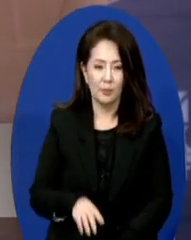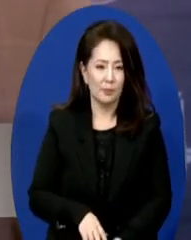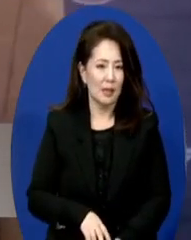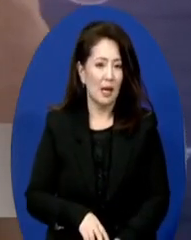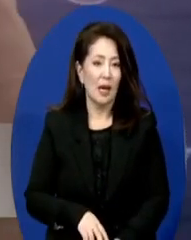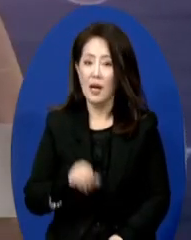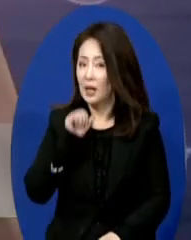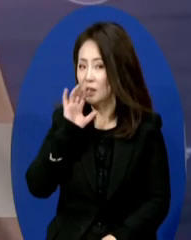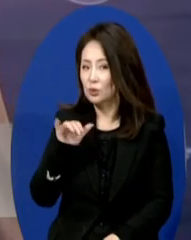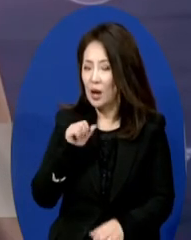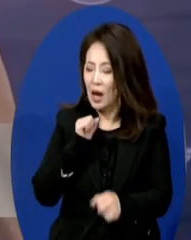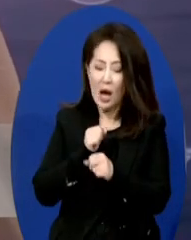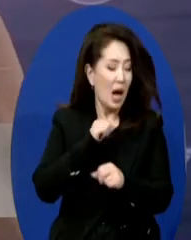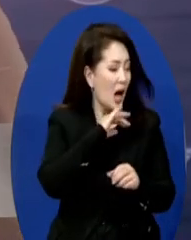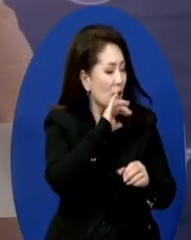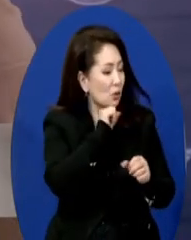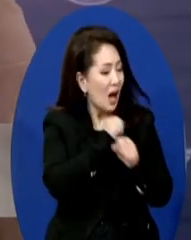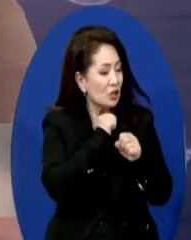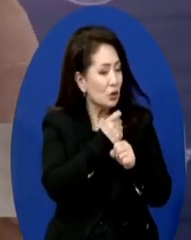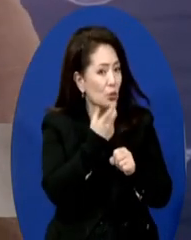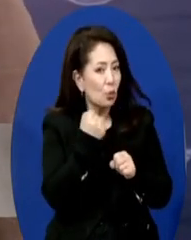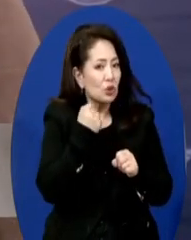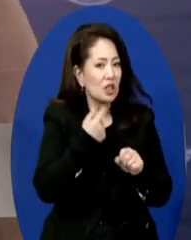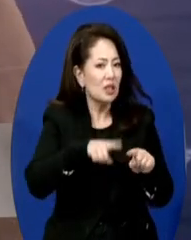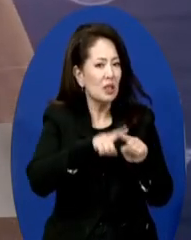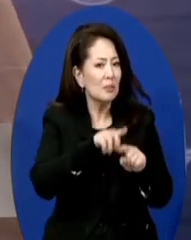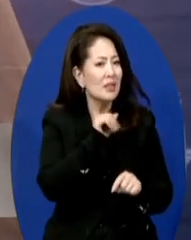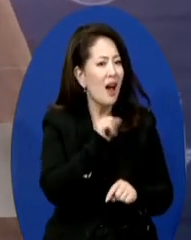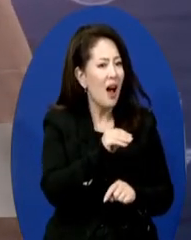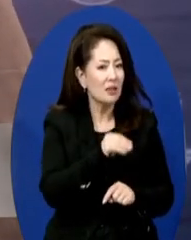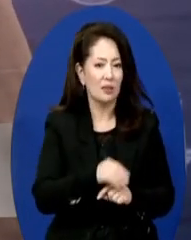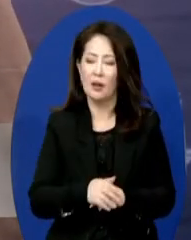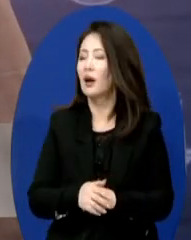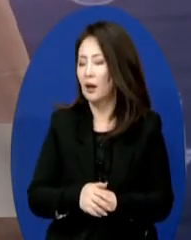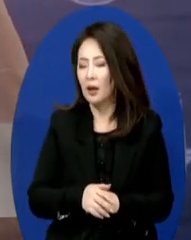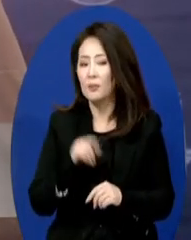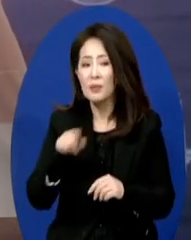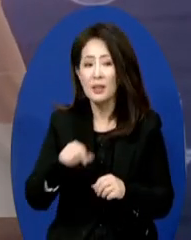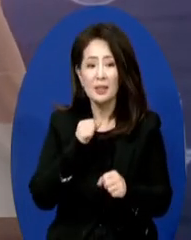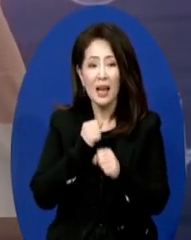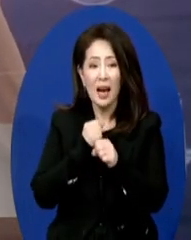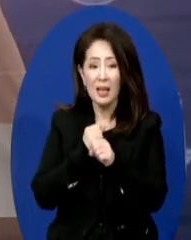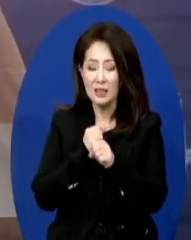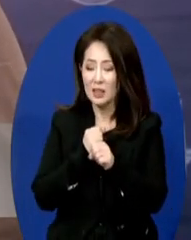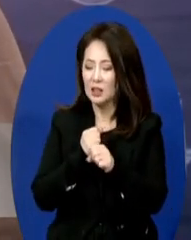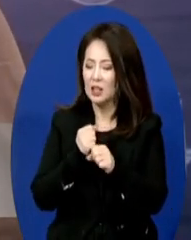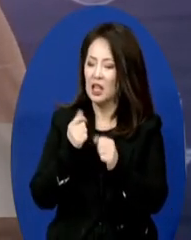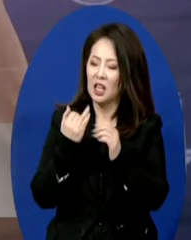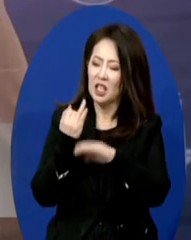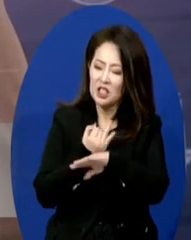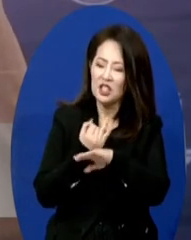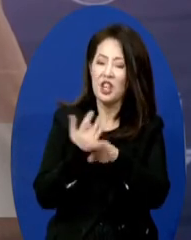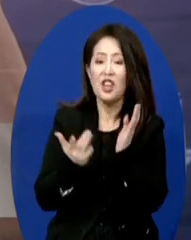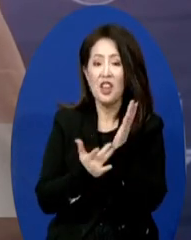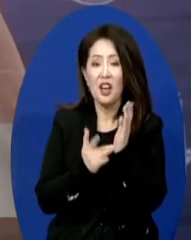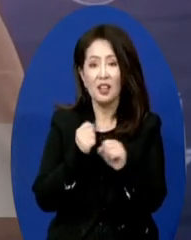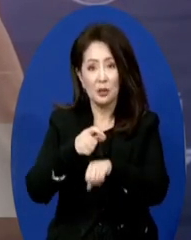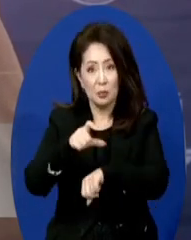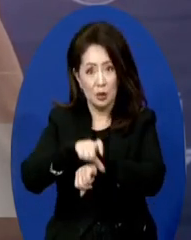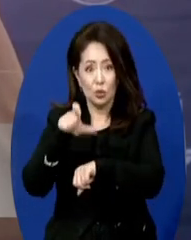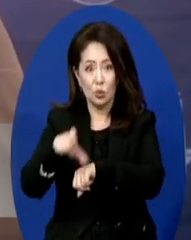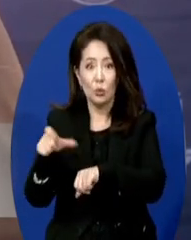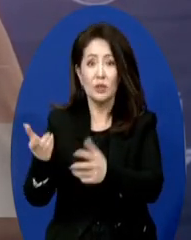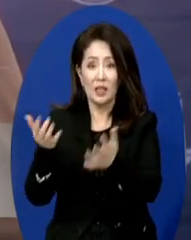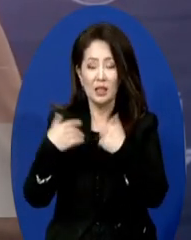яаж нэмэгдүүлэх вэ? Ажиллах хүчний хувьд бол дан инженер техникийн ажилтнад мэрэгжлийн ажилчдын шаардлагатай болно. За бид нар бол 2